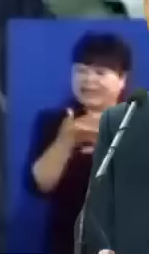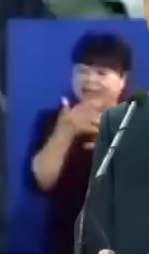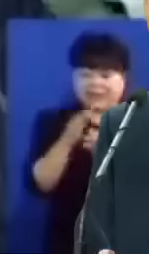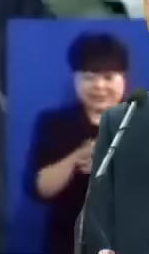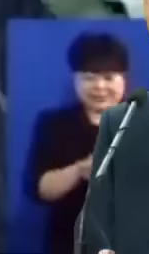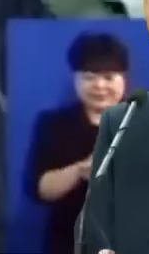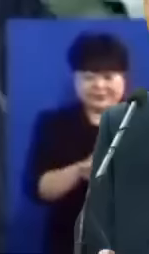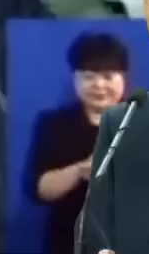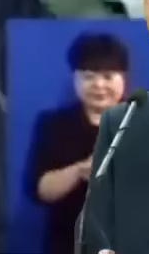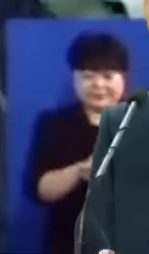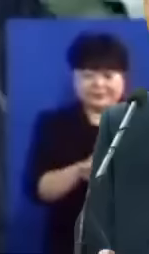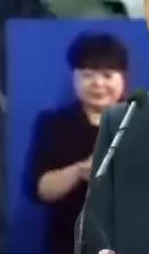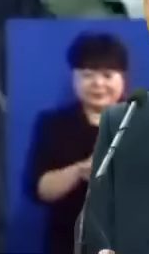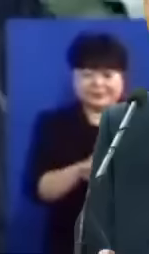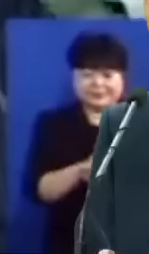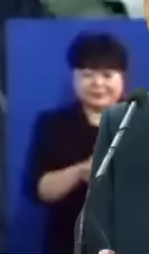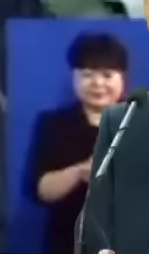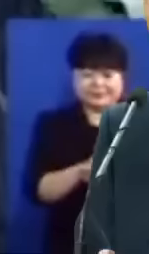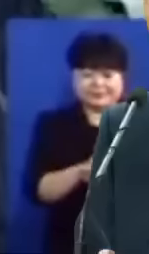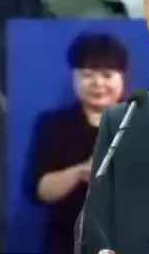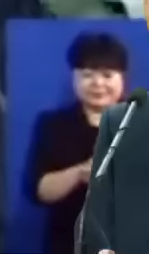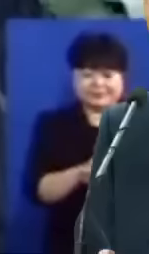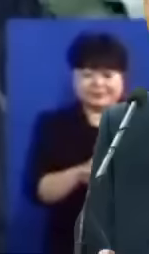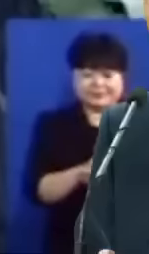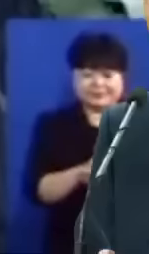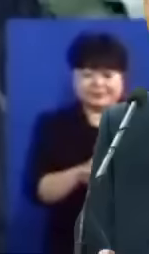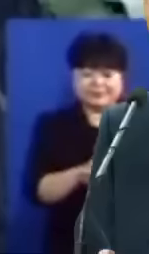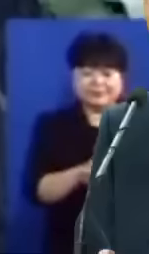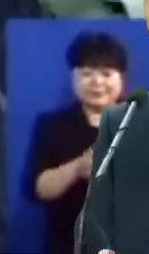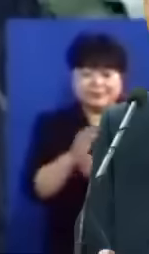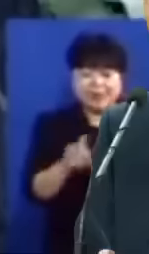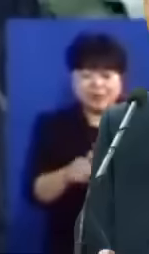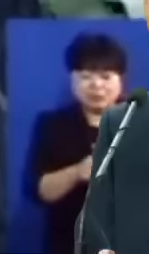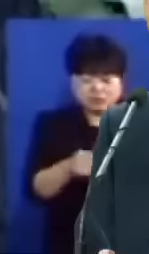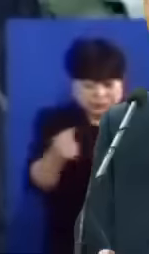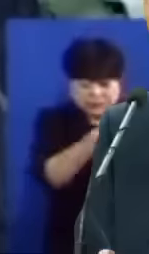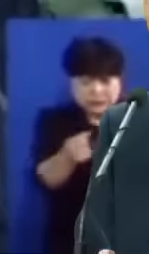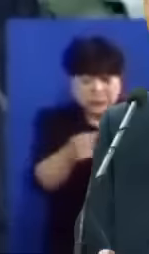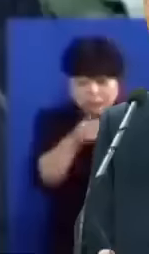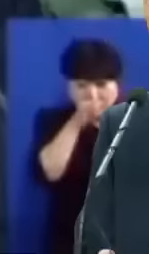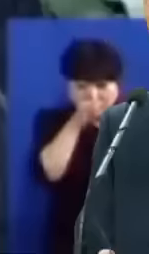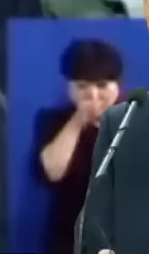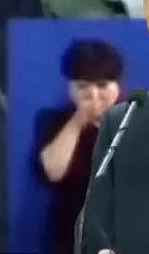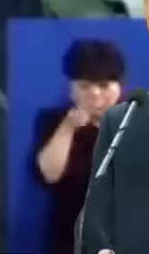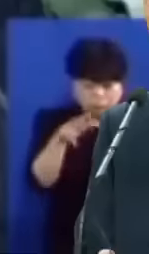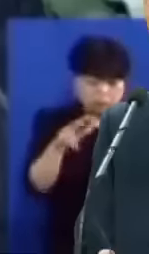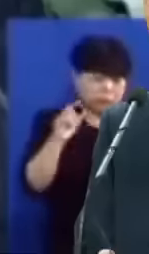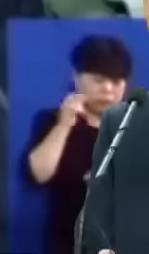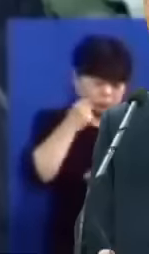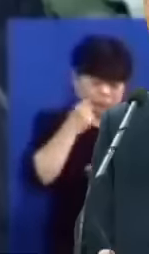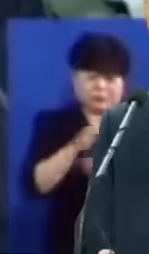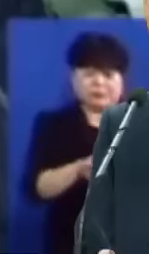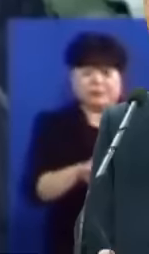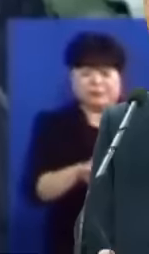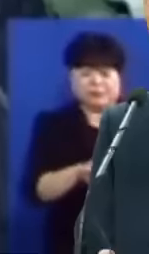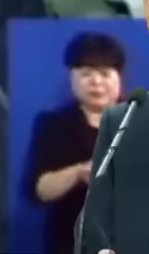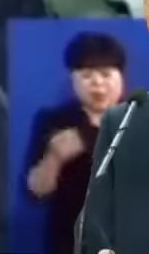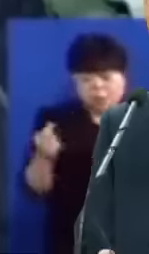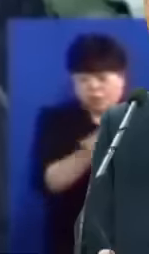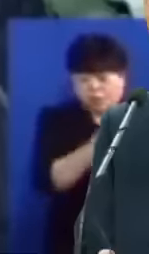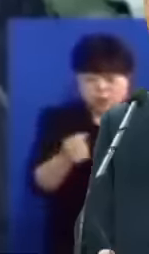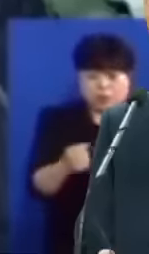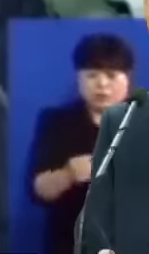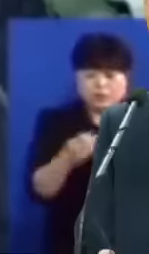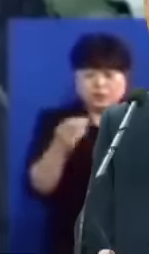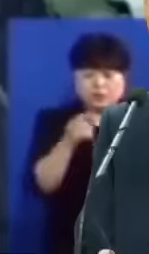그런 시대는 없는데 용감하게 부인을 때리는 사람들이 있어요. 폭력이 일어나면